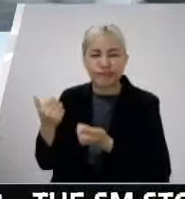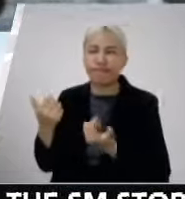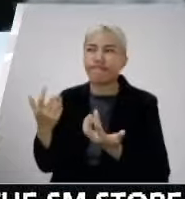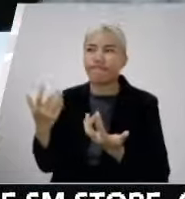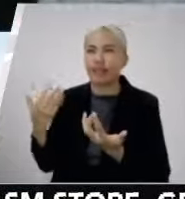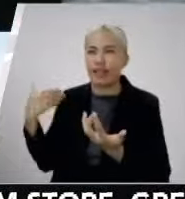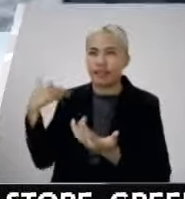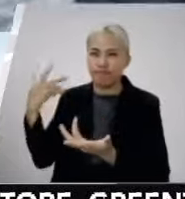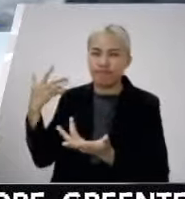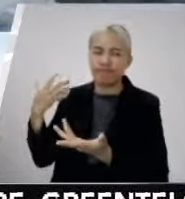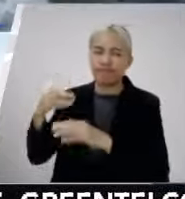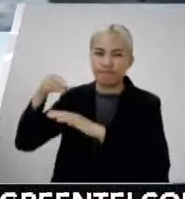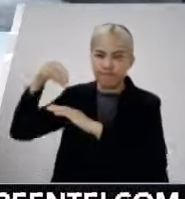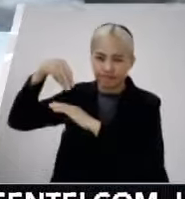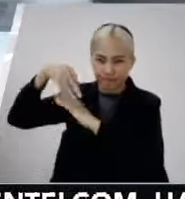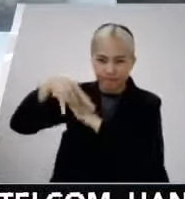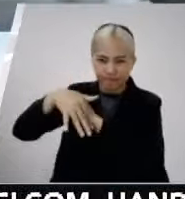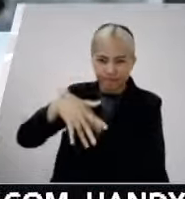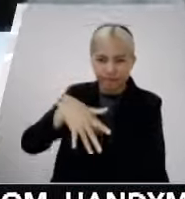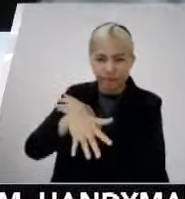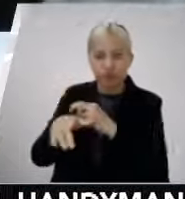mga resident doon,